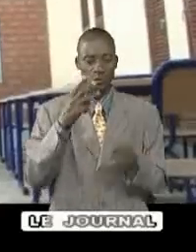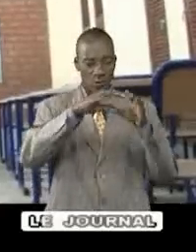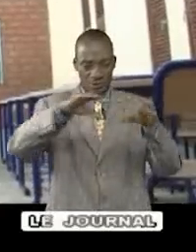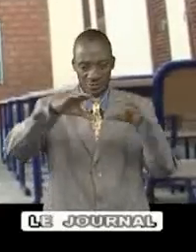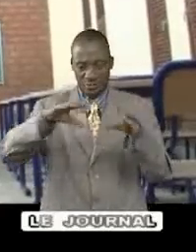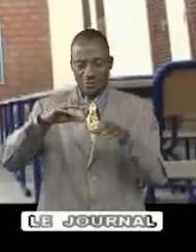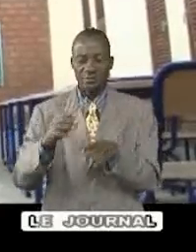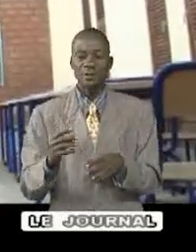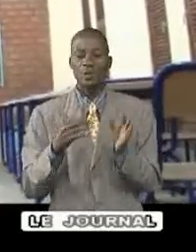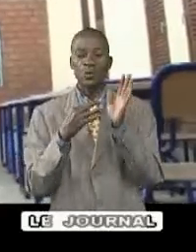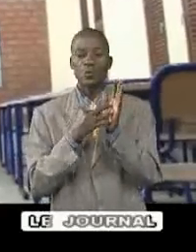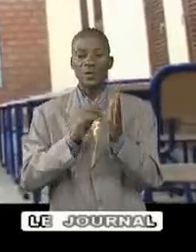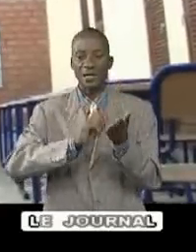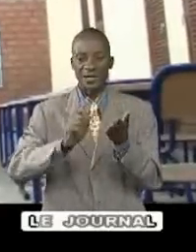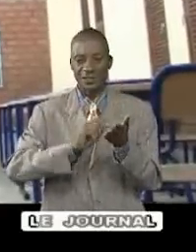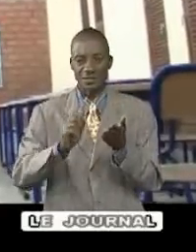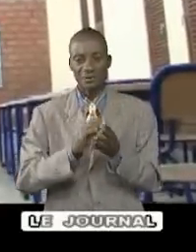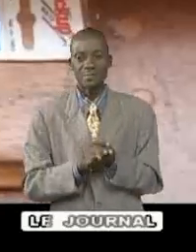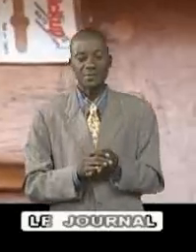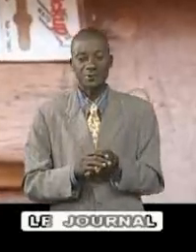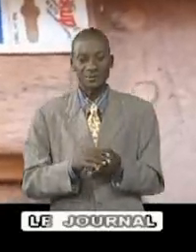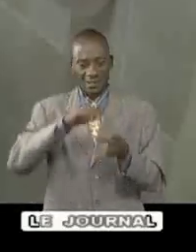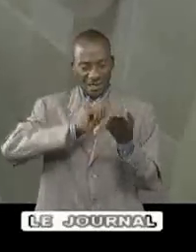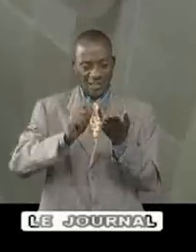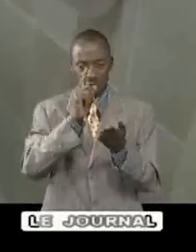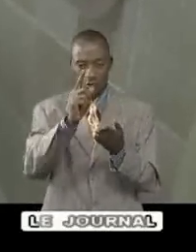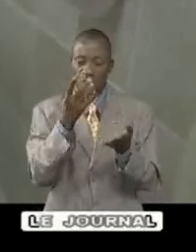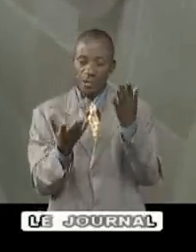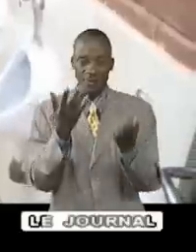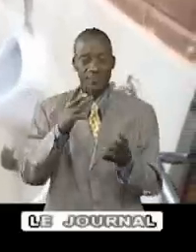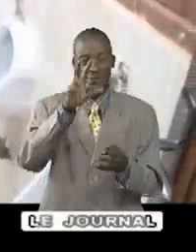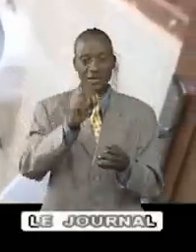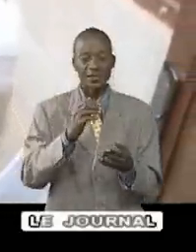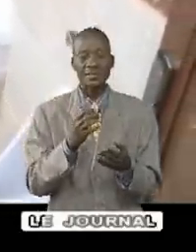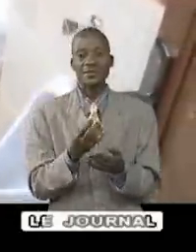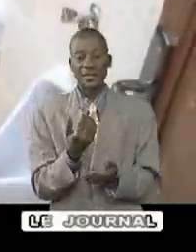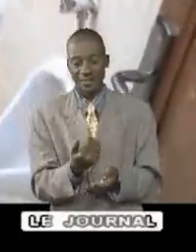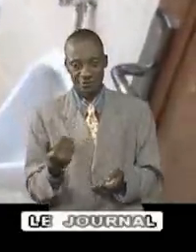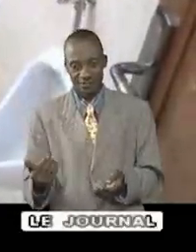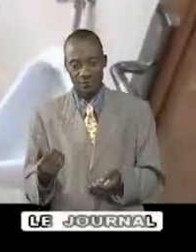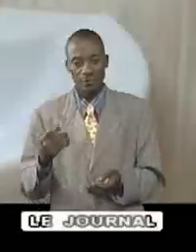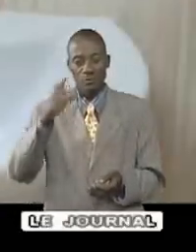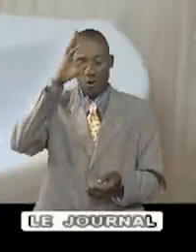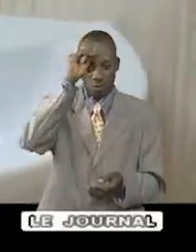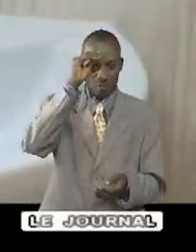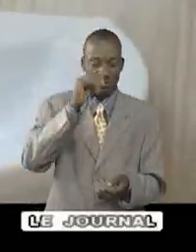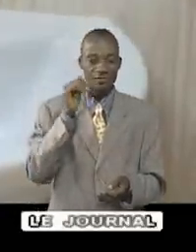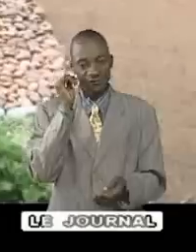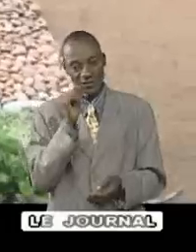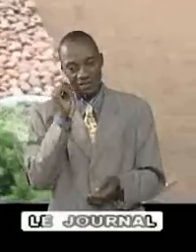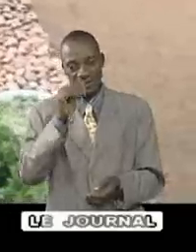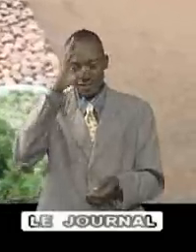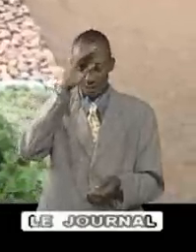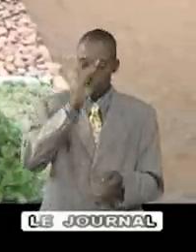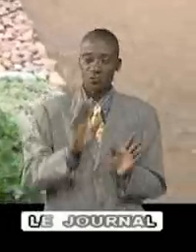ayant la capacité chacune d'une trentaine d'élèves, des sanitaires pour filles et garçons. Ce projet conçu par le